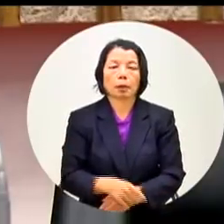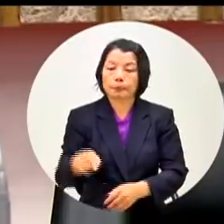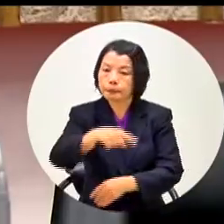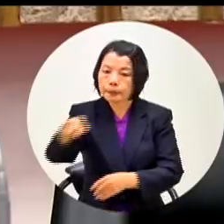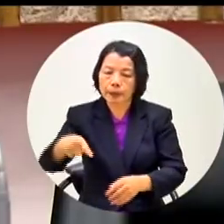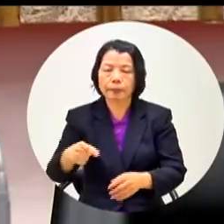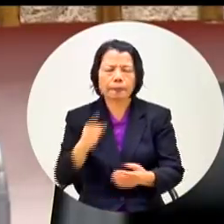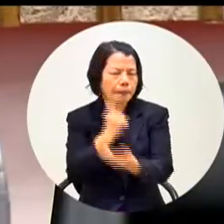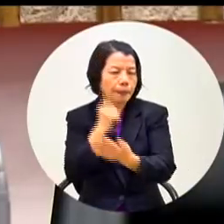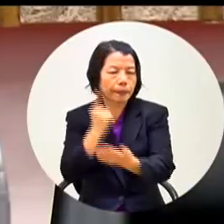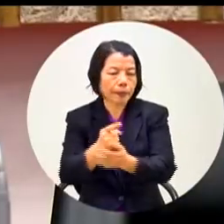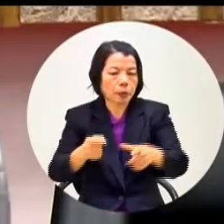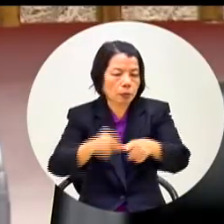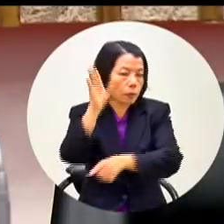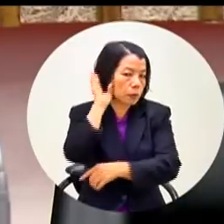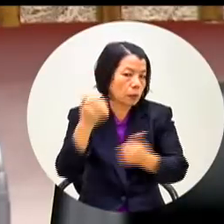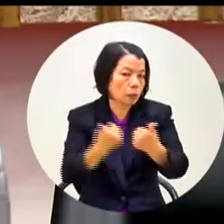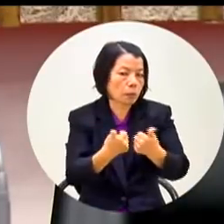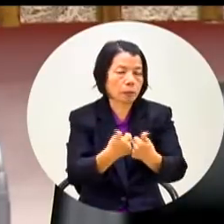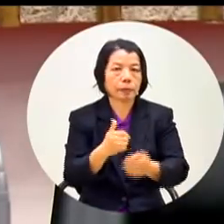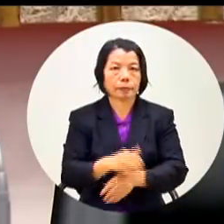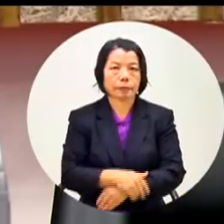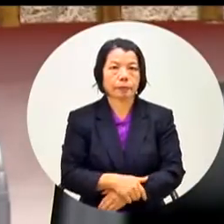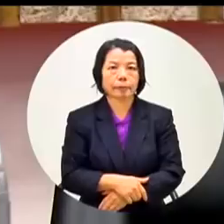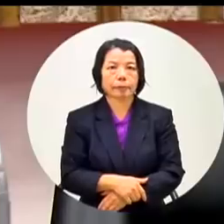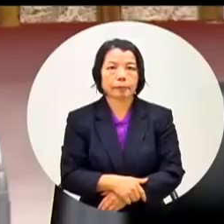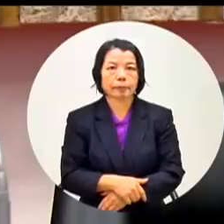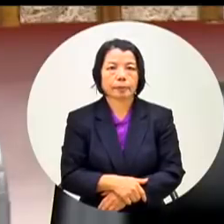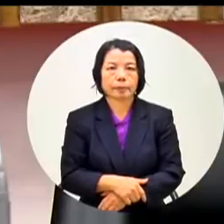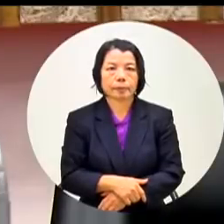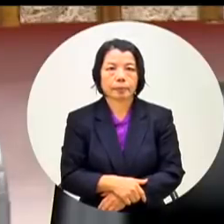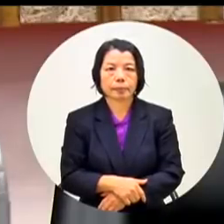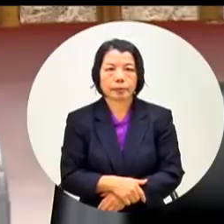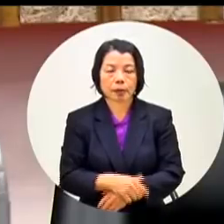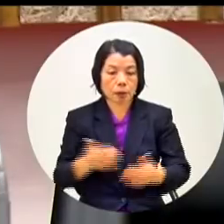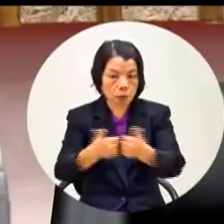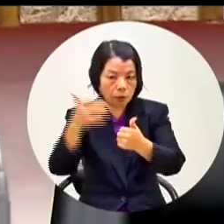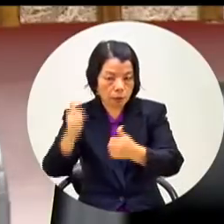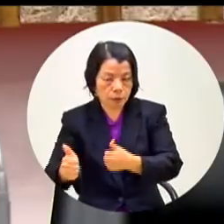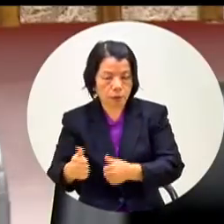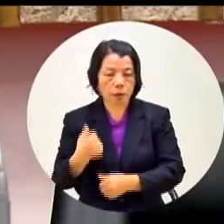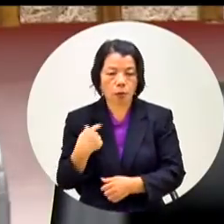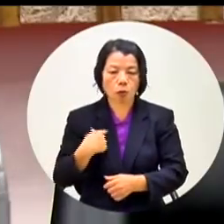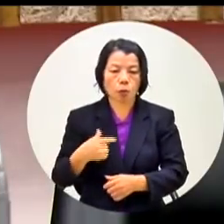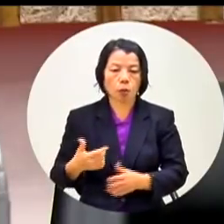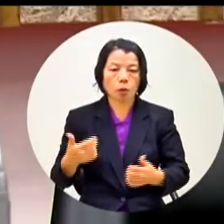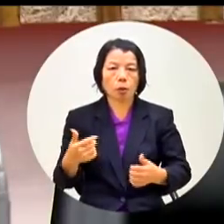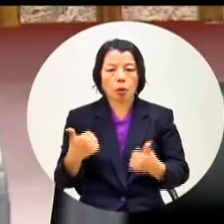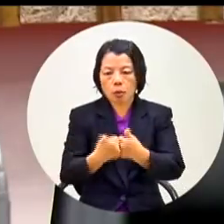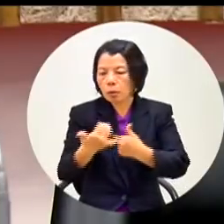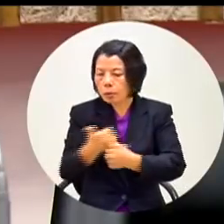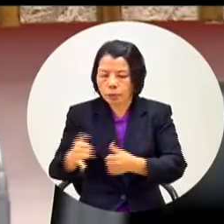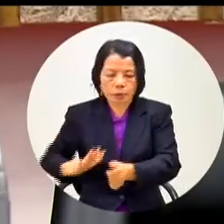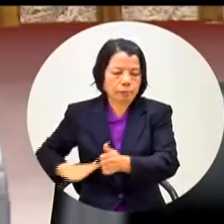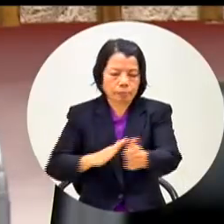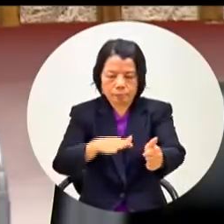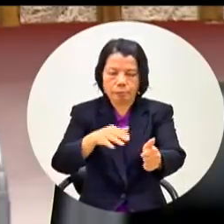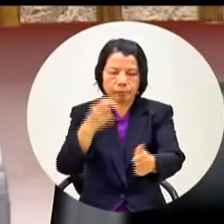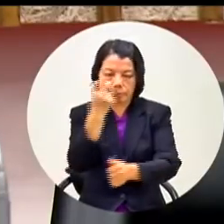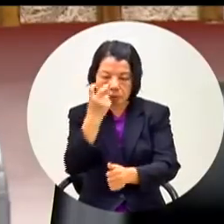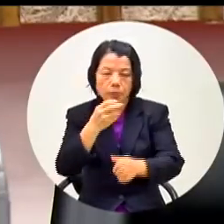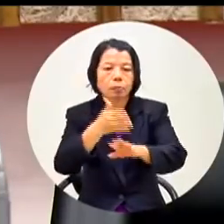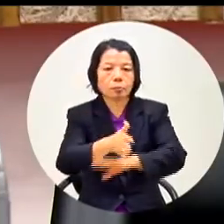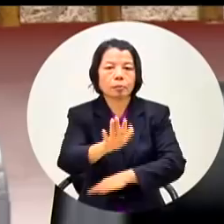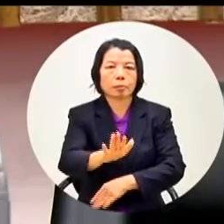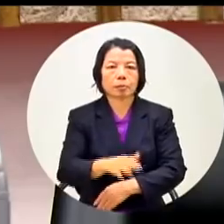包括我相信咱那个议长嘛，带阮这议员哈去看过哈，大家呢都是在考量到什么？考